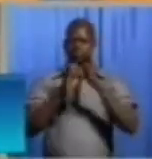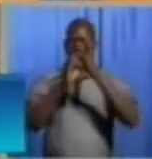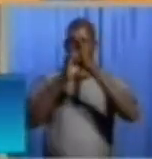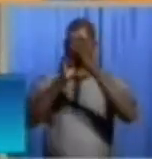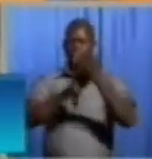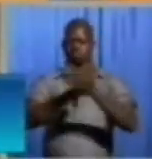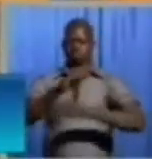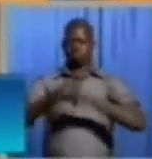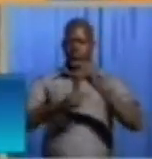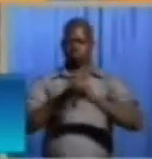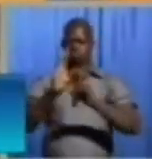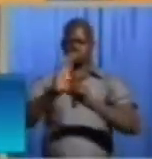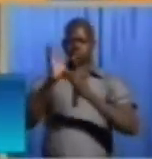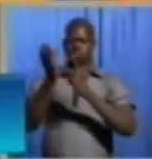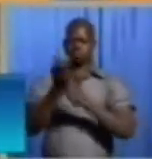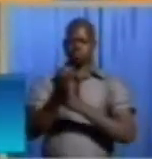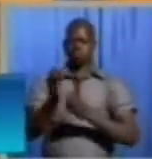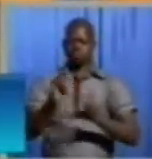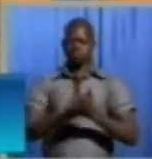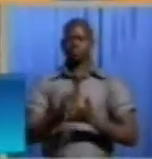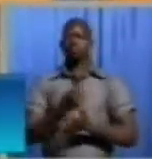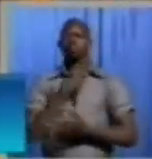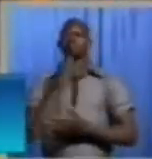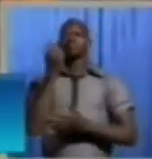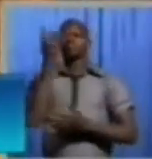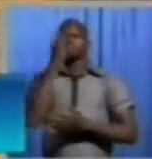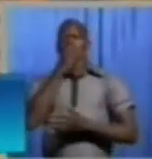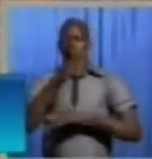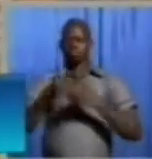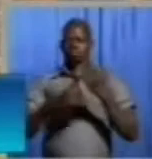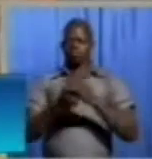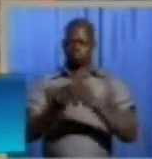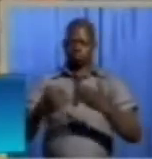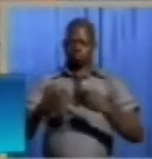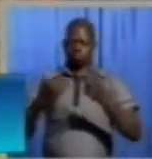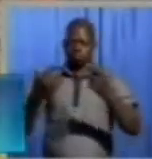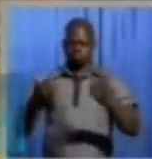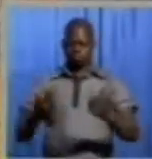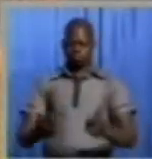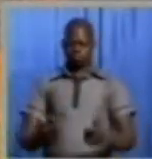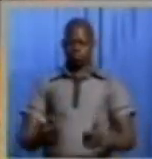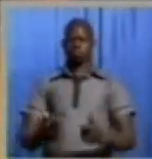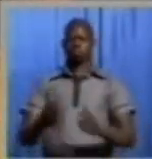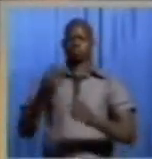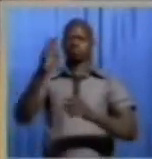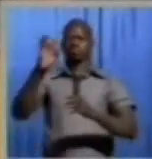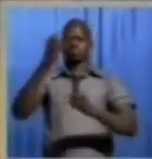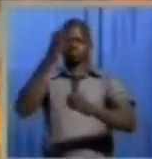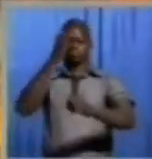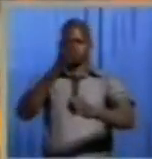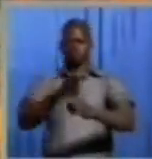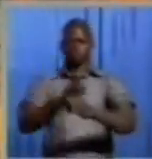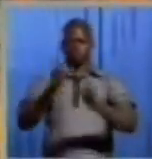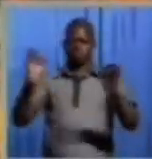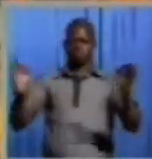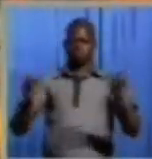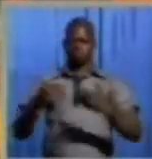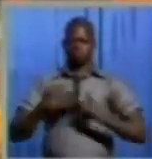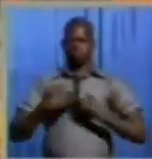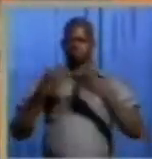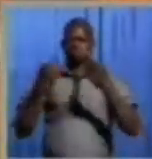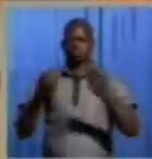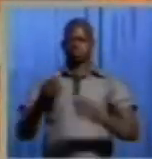de la culture. C'est dire donc que si tout se déroule normalement, la deuxième édition du Festico aura lieu